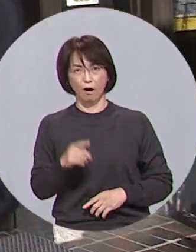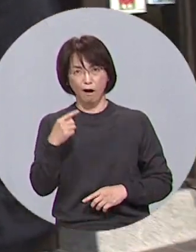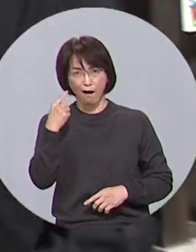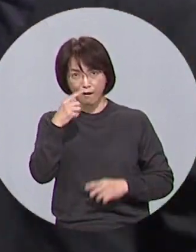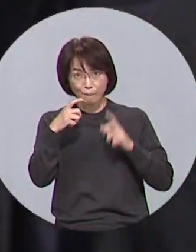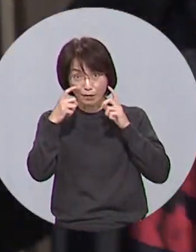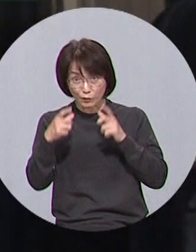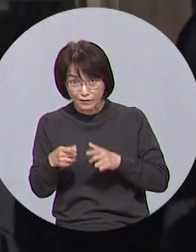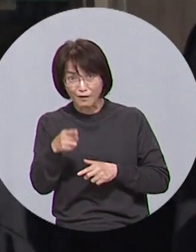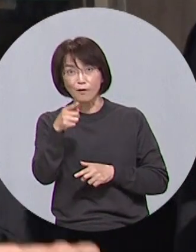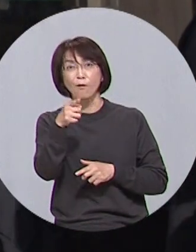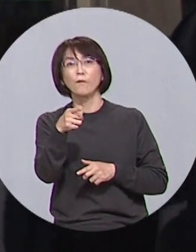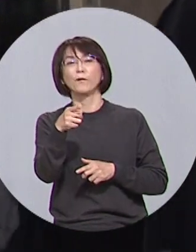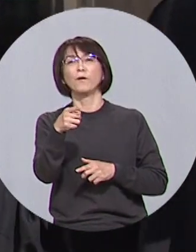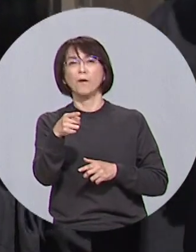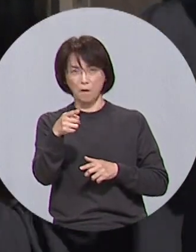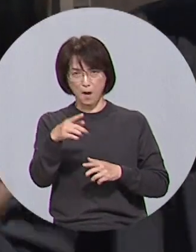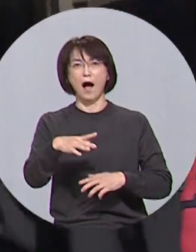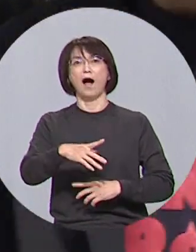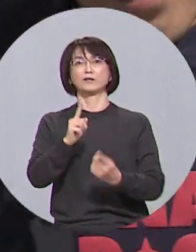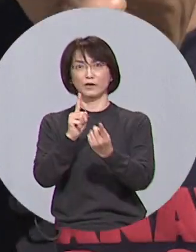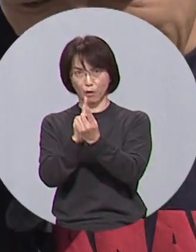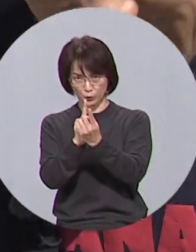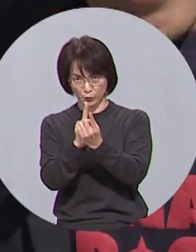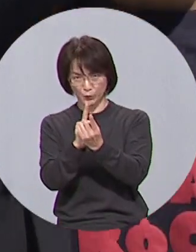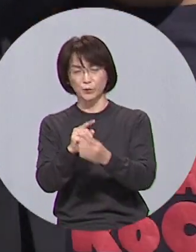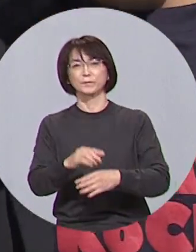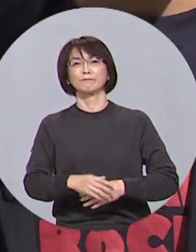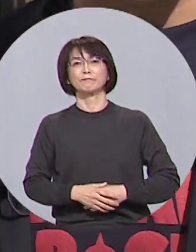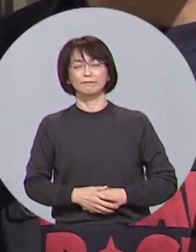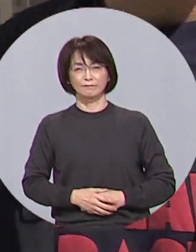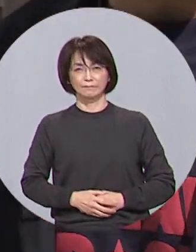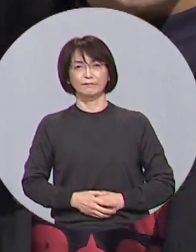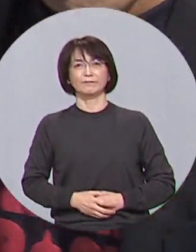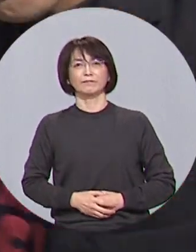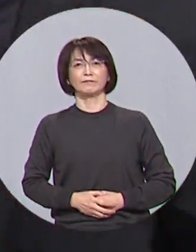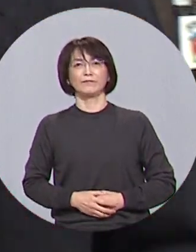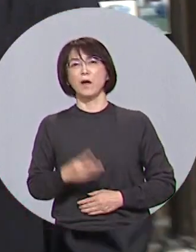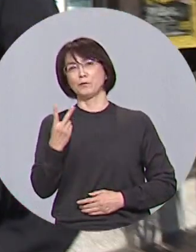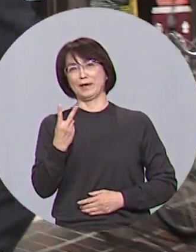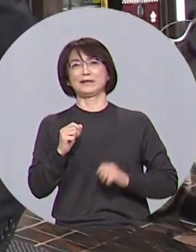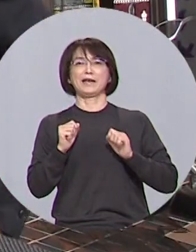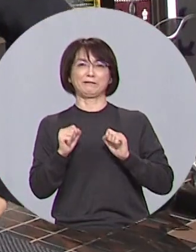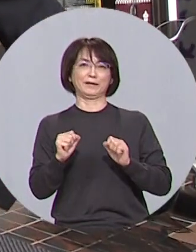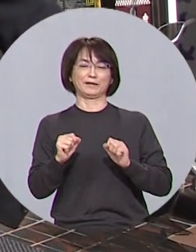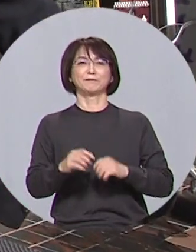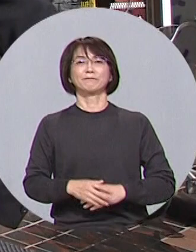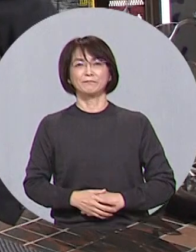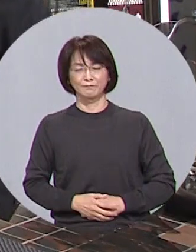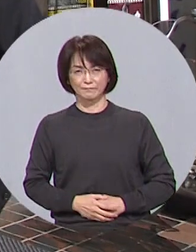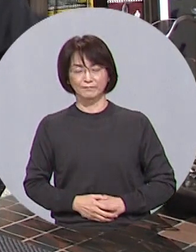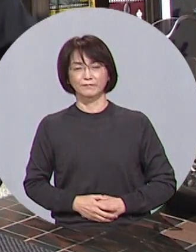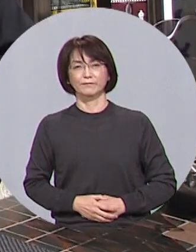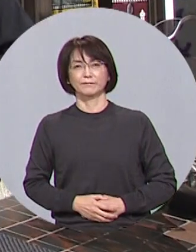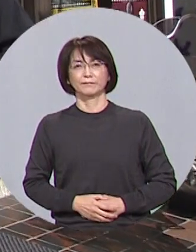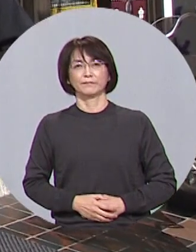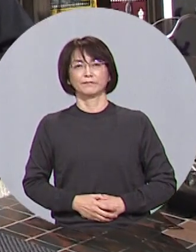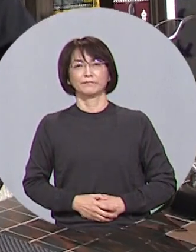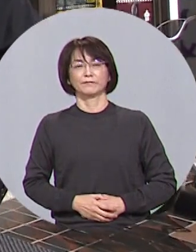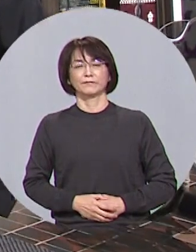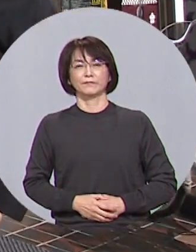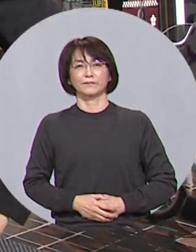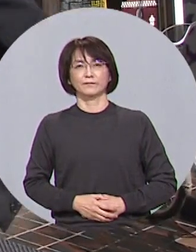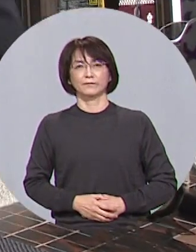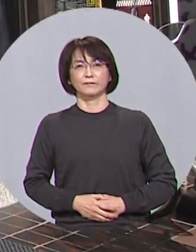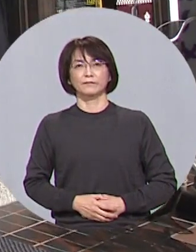ね。 そうです、金井君は、ね、マスク外したの初めてですもんね。 こんな感じでやってましたけど、はい、嬉しいです、 はい、ありがとうございます、はい、ということ